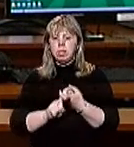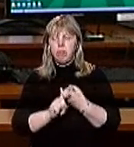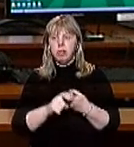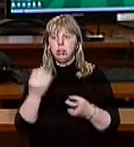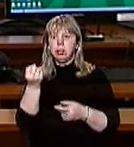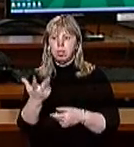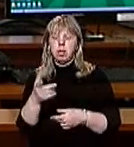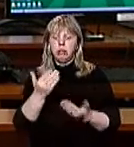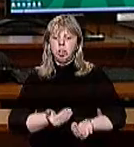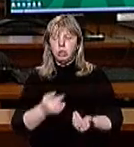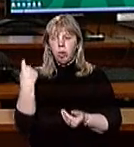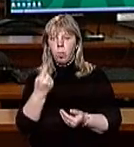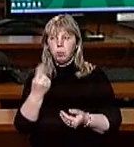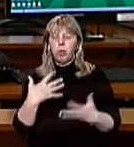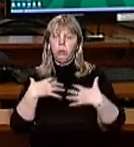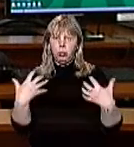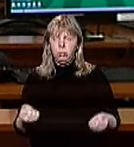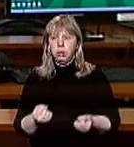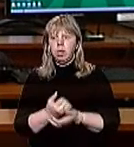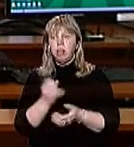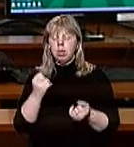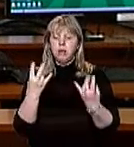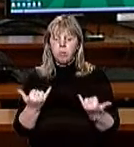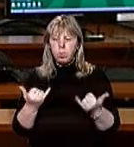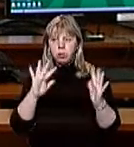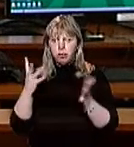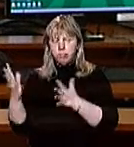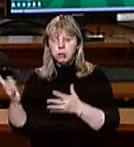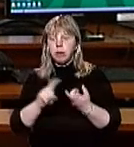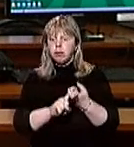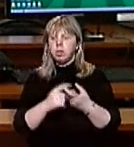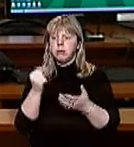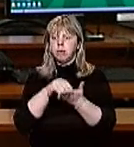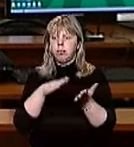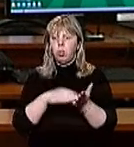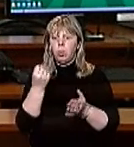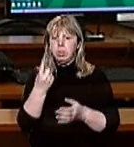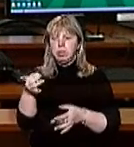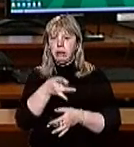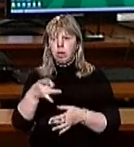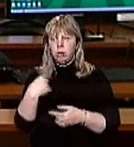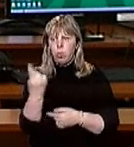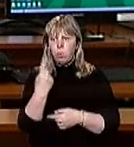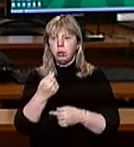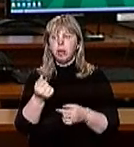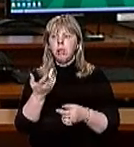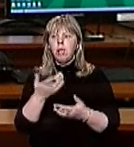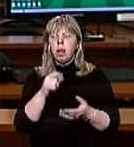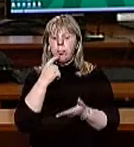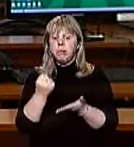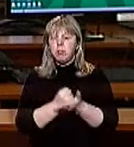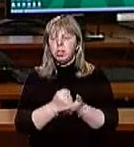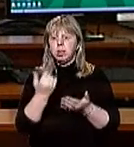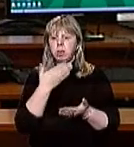інфекцією, 13 жителів області одужали. На сьогодні випадки інфікування зафіксовані в 11 районах області. Жодного